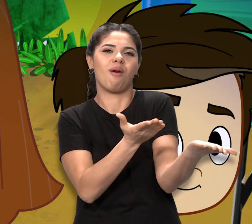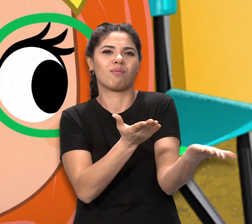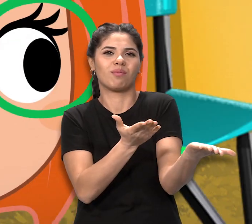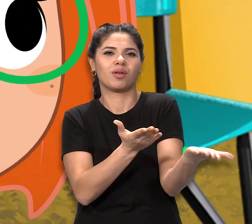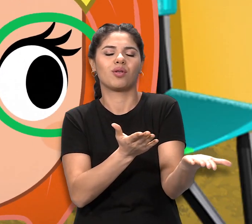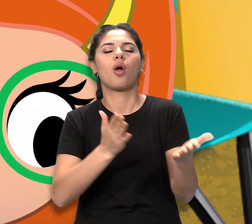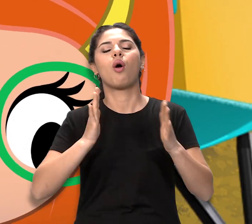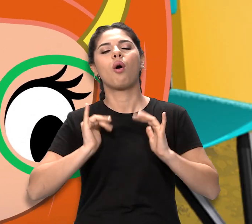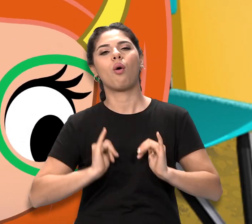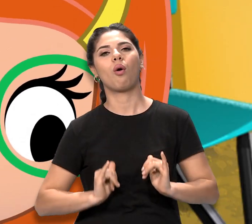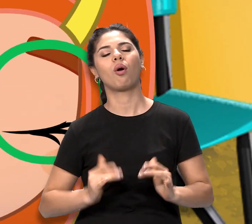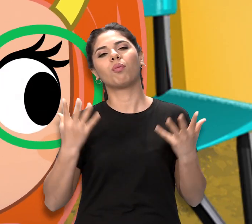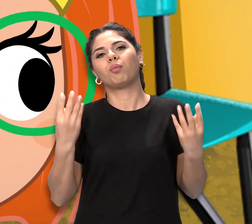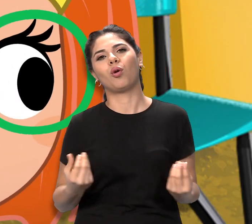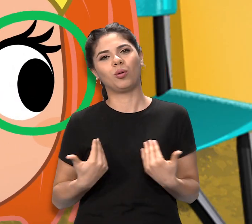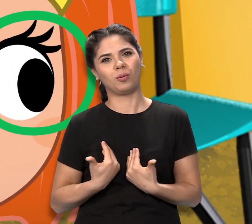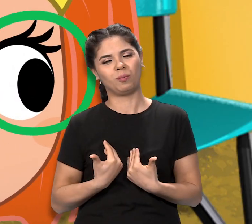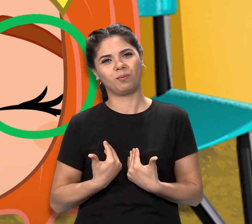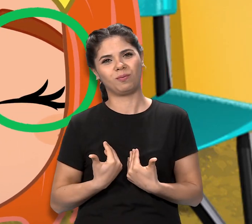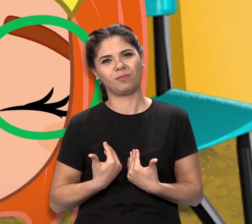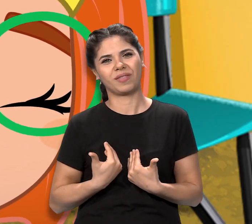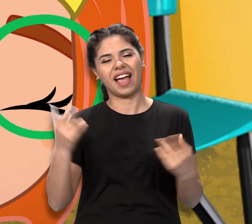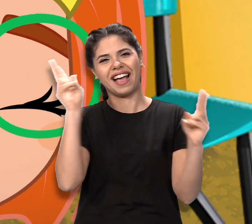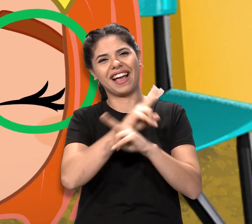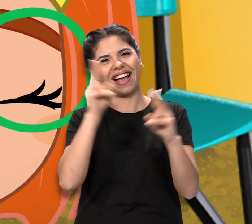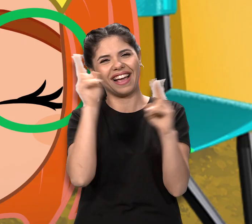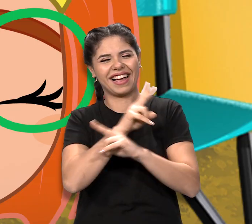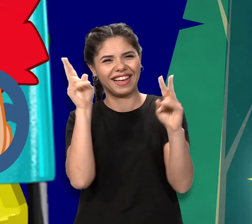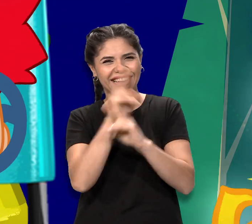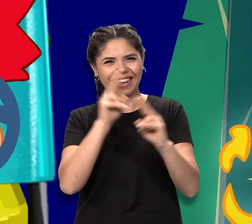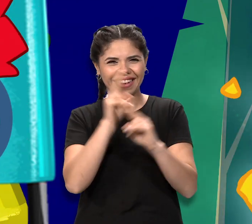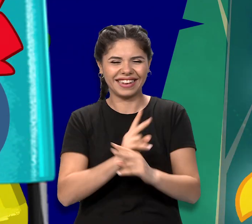varmış. Oh, rahatladım.